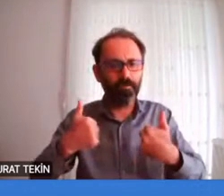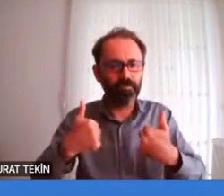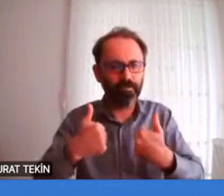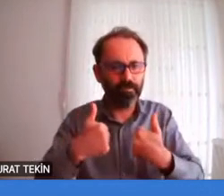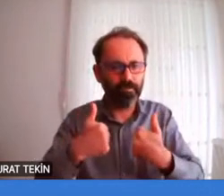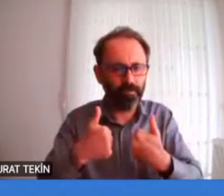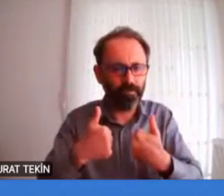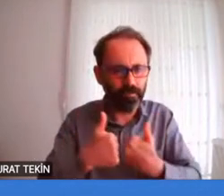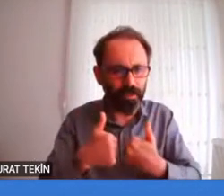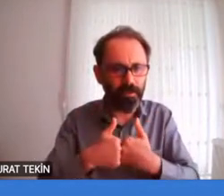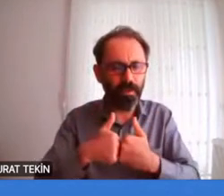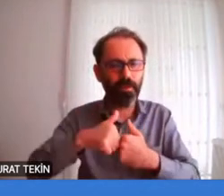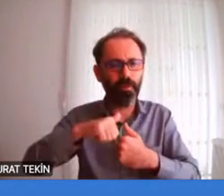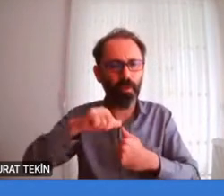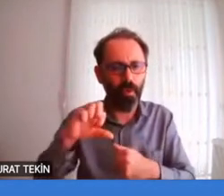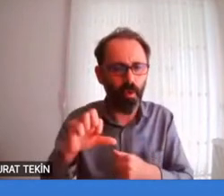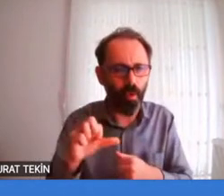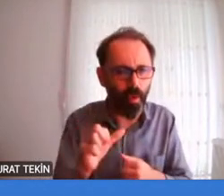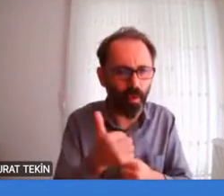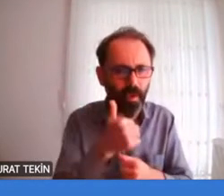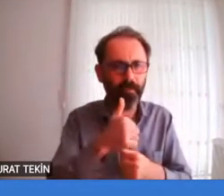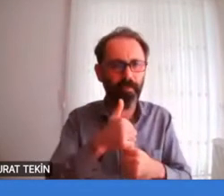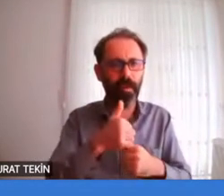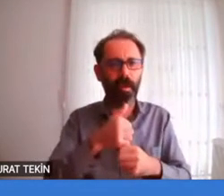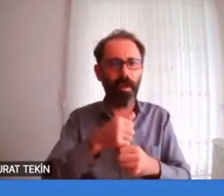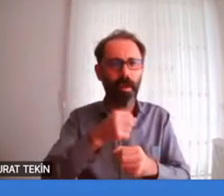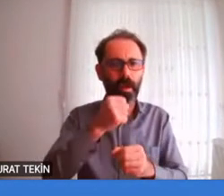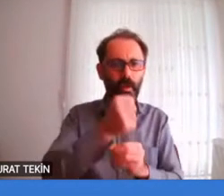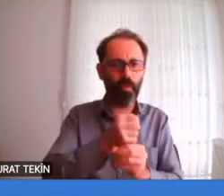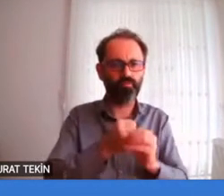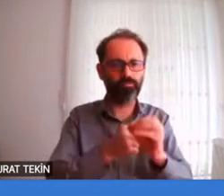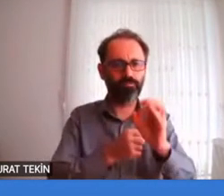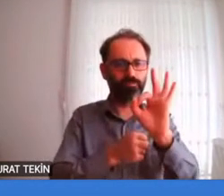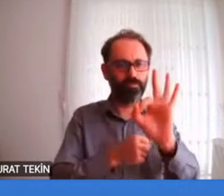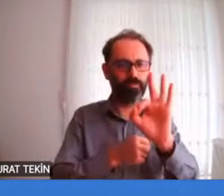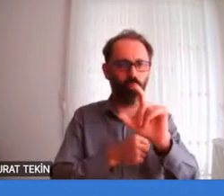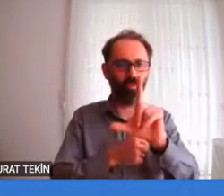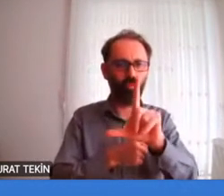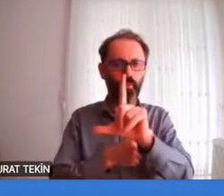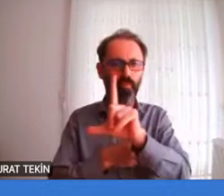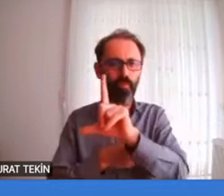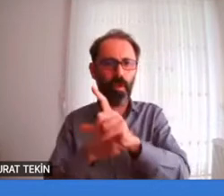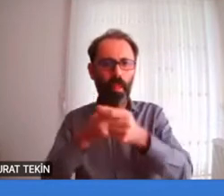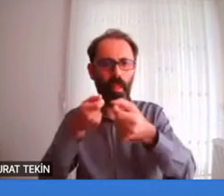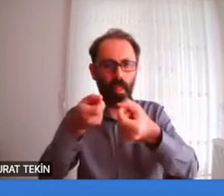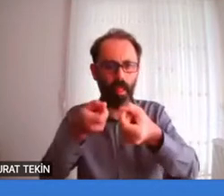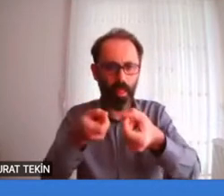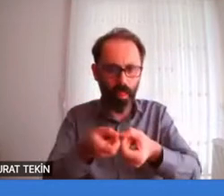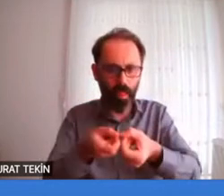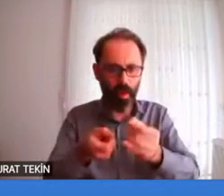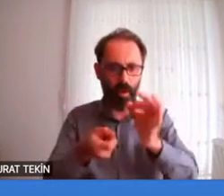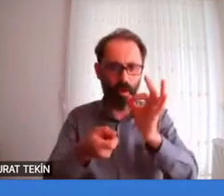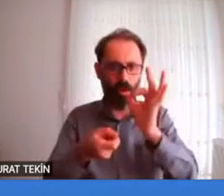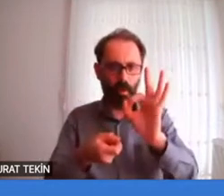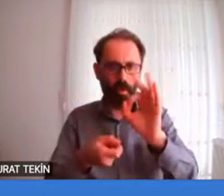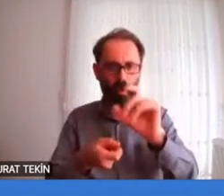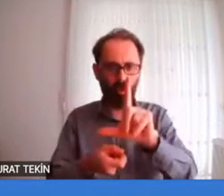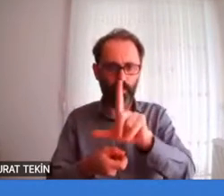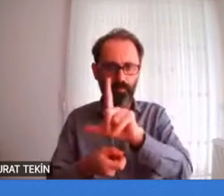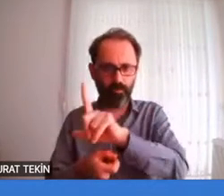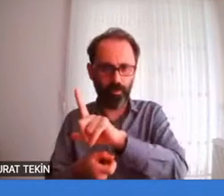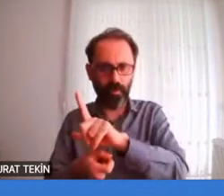hani tecrübesi çok yüksek bir takım değil aslında. Gerçekten çok isteyerek çalışan. Şöyle işte ben o